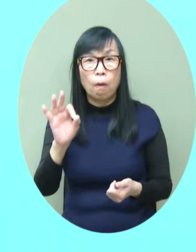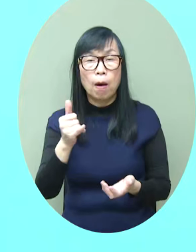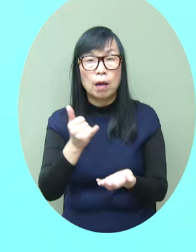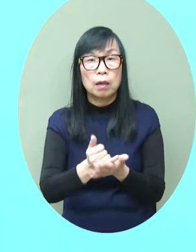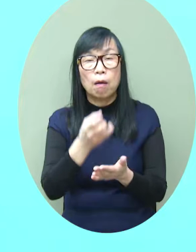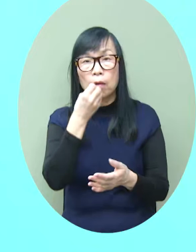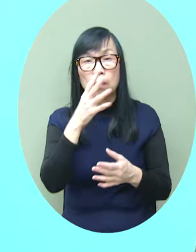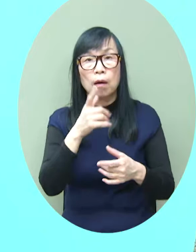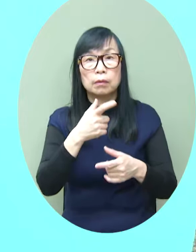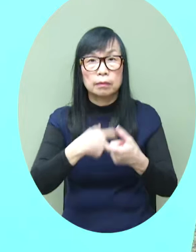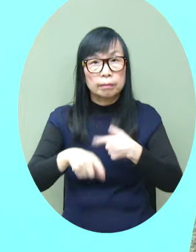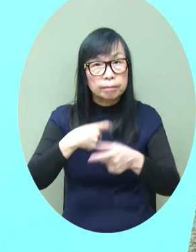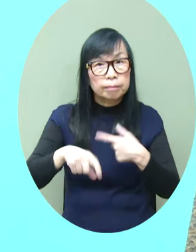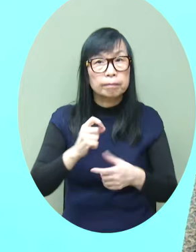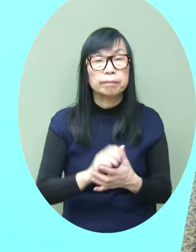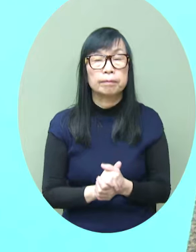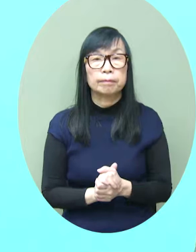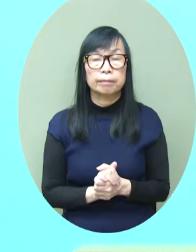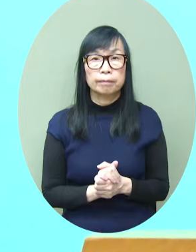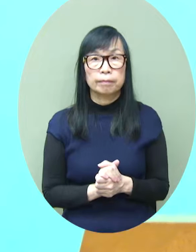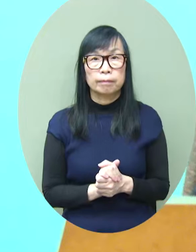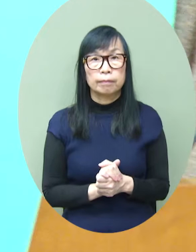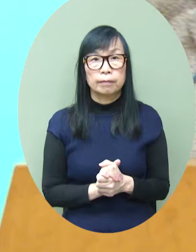下一條, 這位男記者,